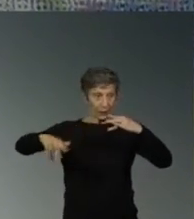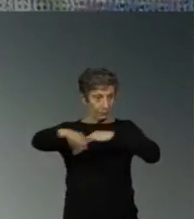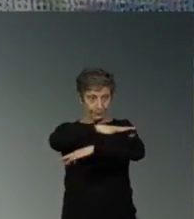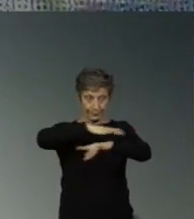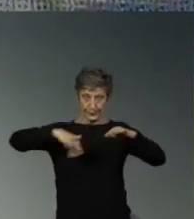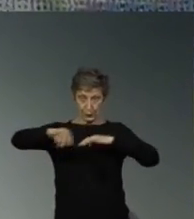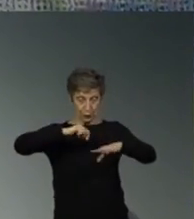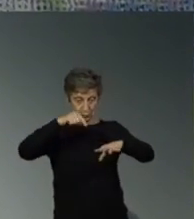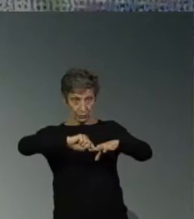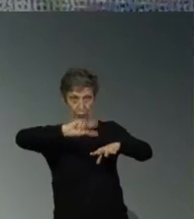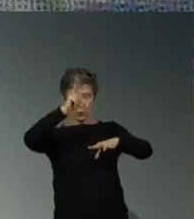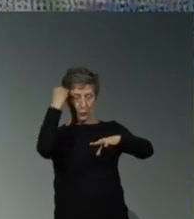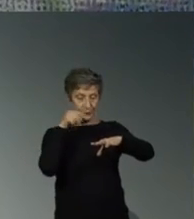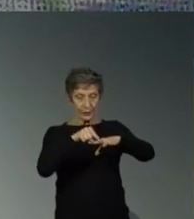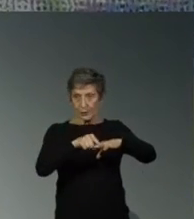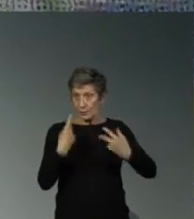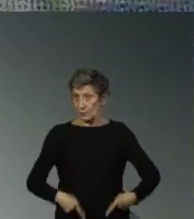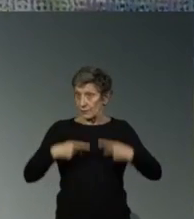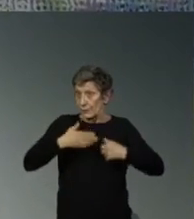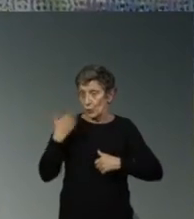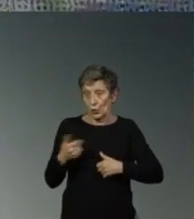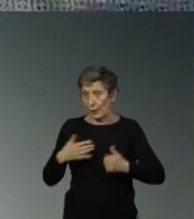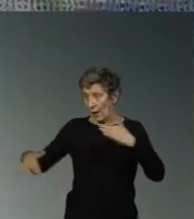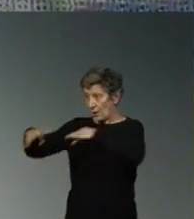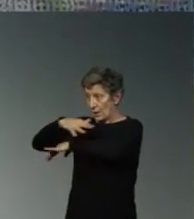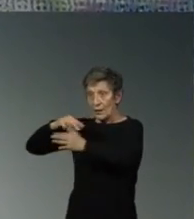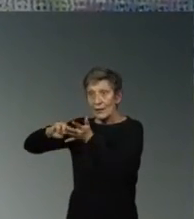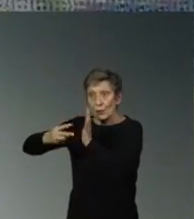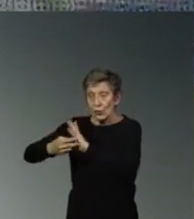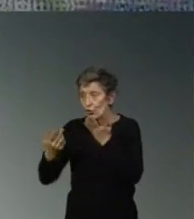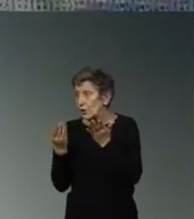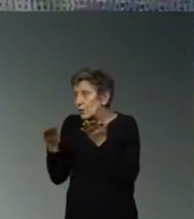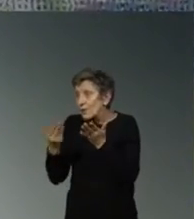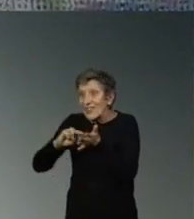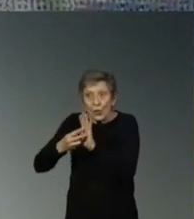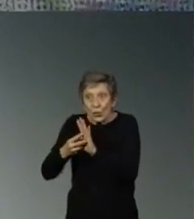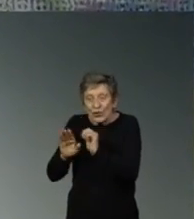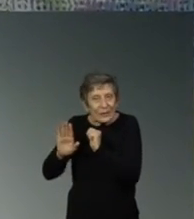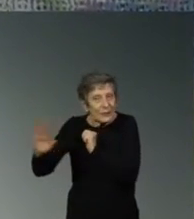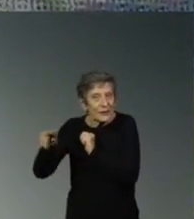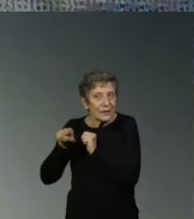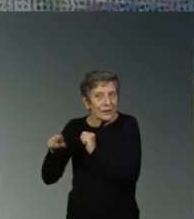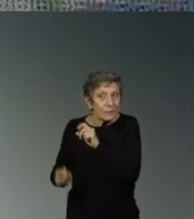vie. Et là, il y a à comprendre ce milieu de vie-là, qui est technologique, qui est d'une certaine technologie. Et je crois que